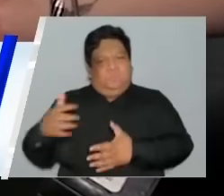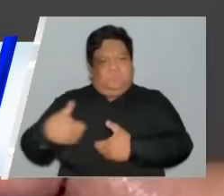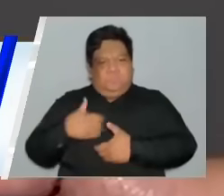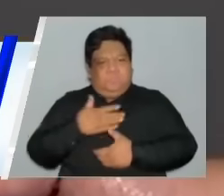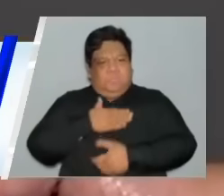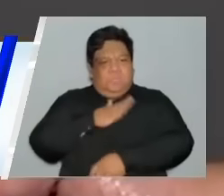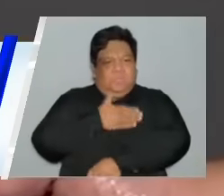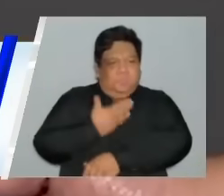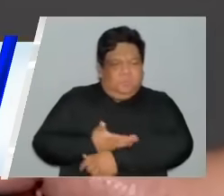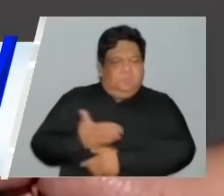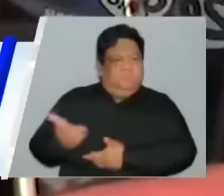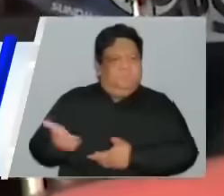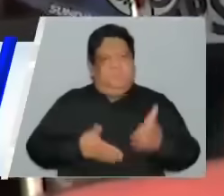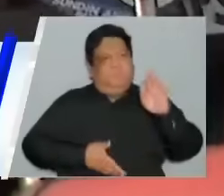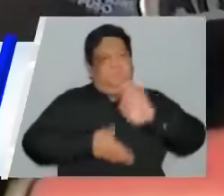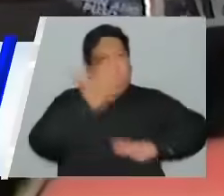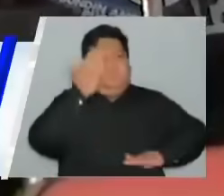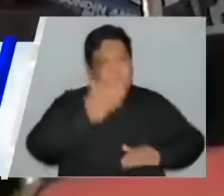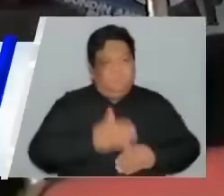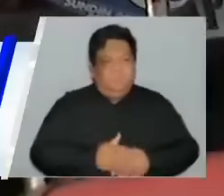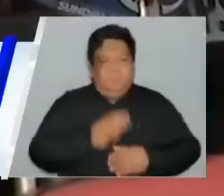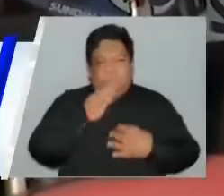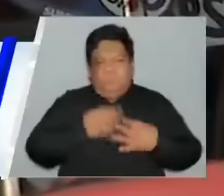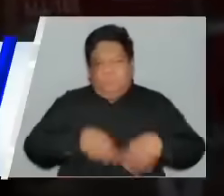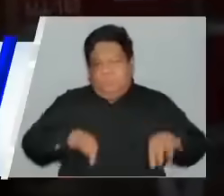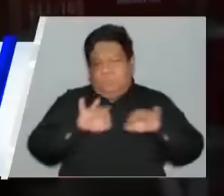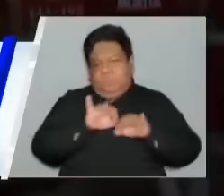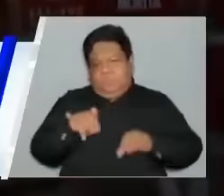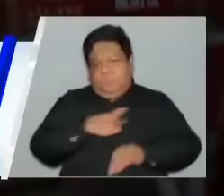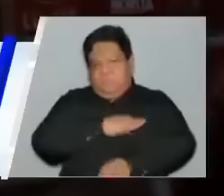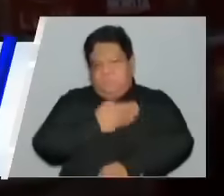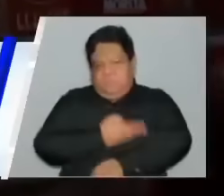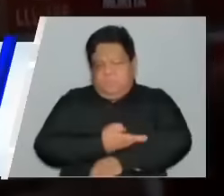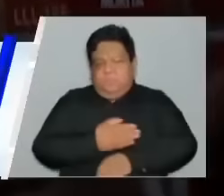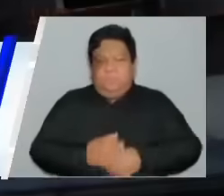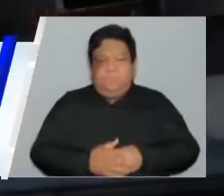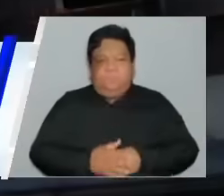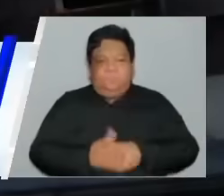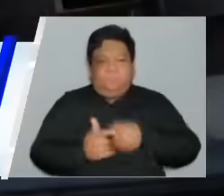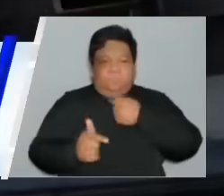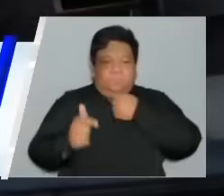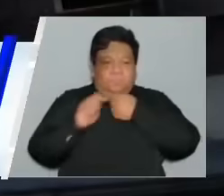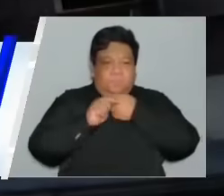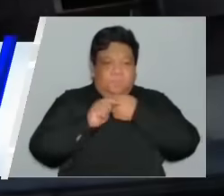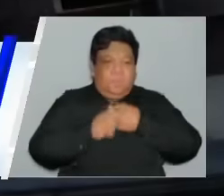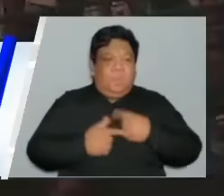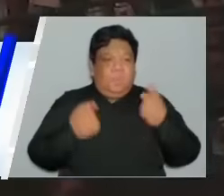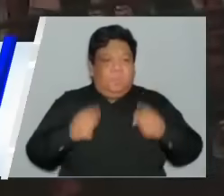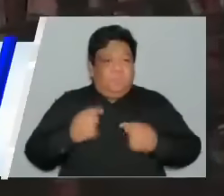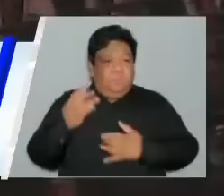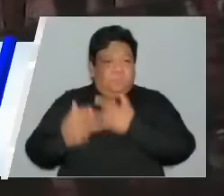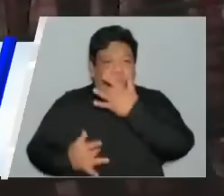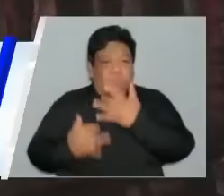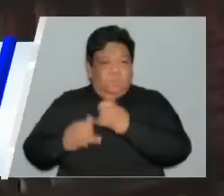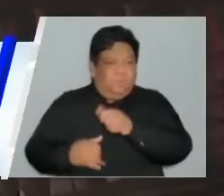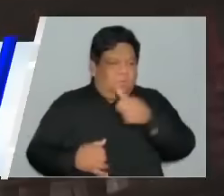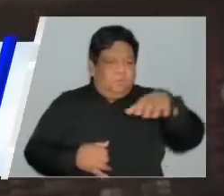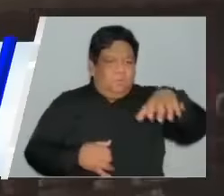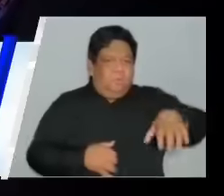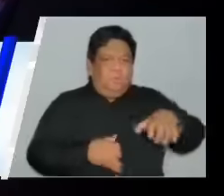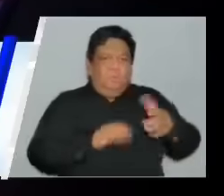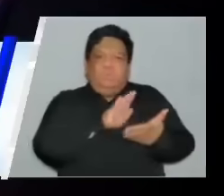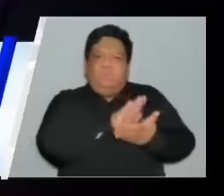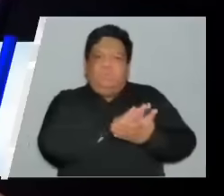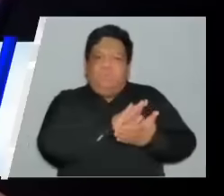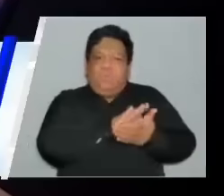ako rito. Importante yung bata. Dahil din sa sunog, nagkansela ng klase ang Katabing Maritime School para sa kaligtasan ng